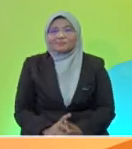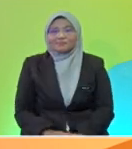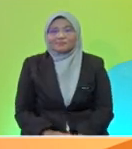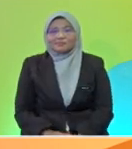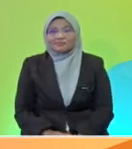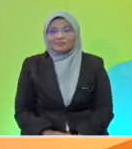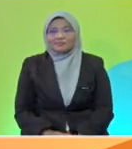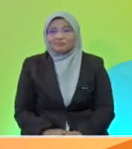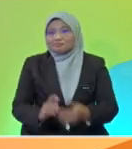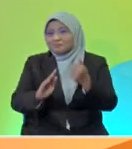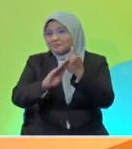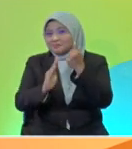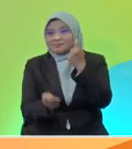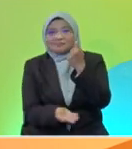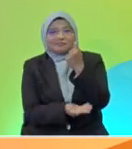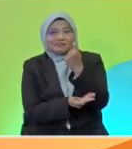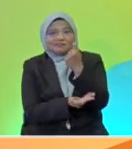Kampung Harimau